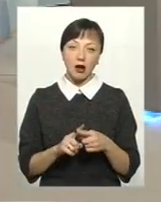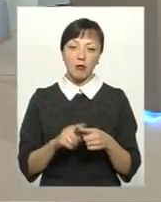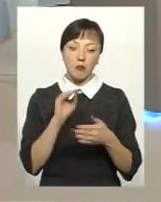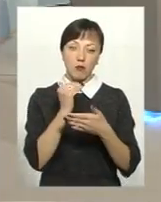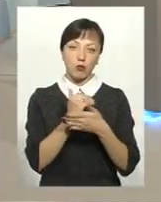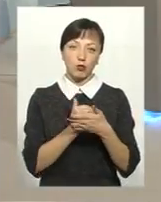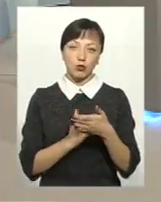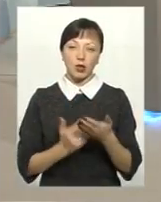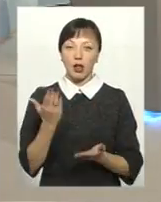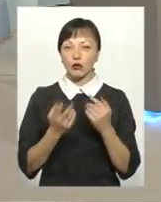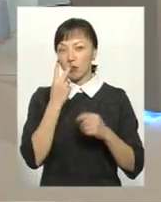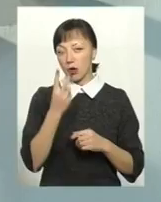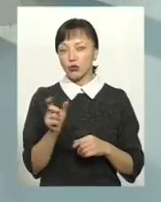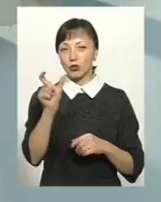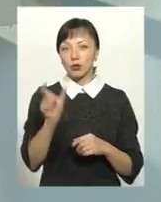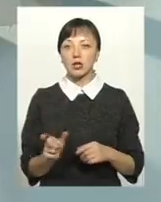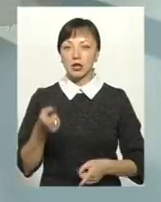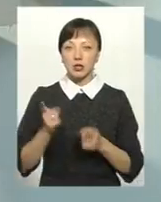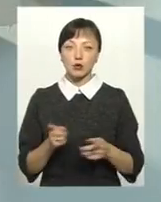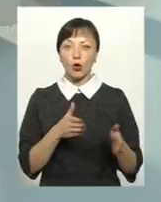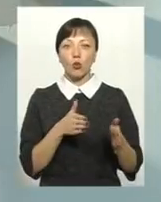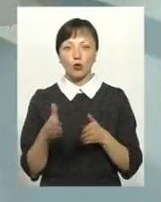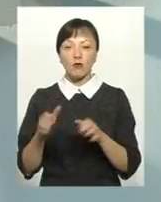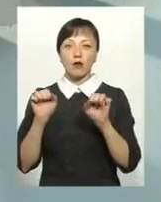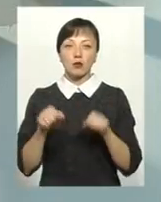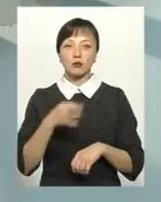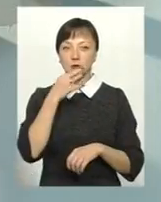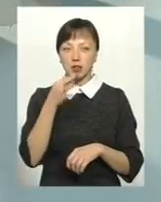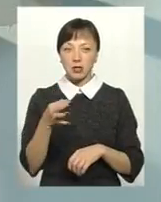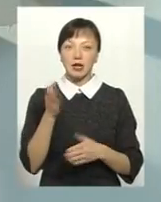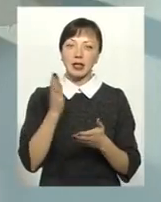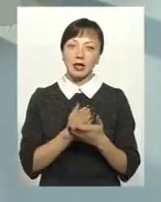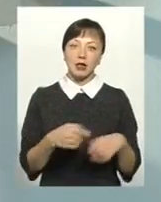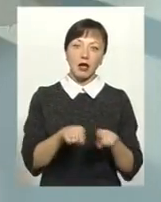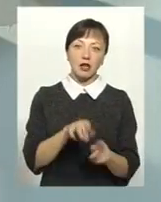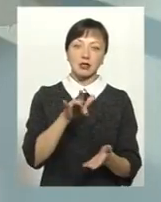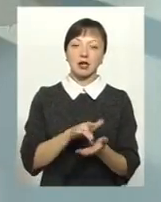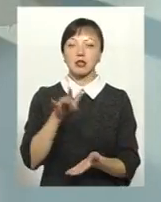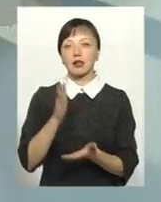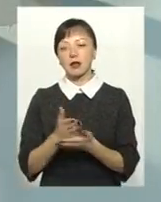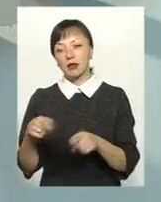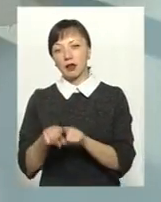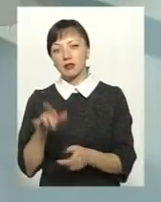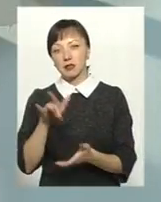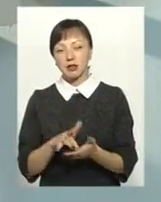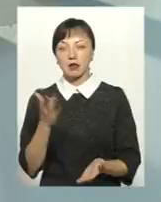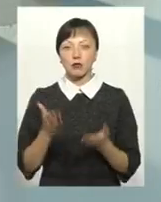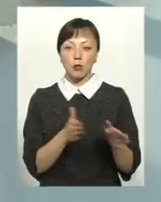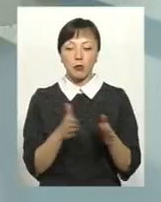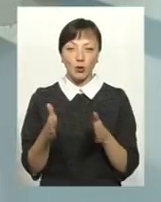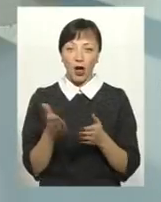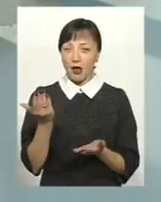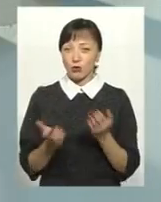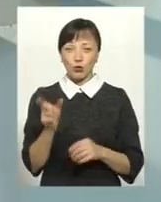попутно вже, якщо ми бачимо, що людина дійсно готова, ми тоді можемо сказати, є такий центр, якщо ми його підготуємо.